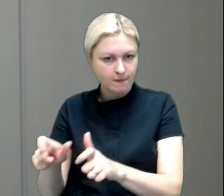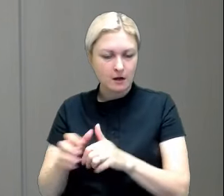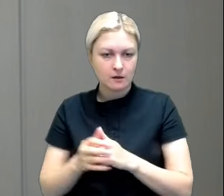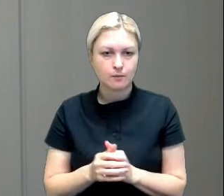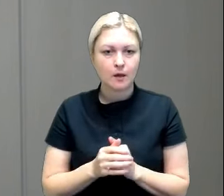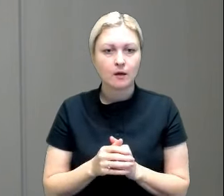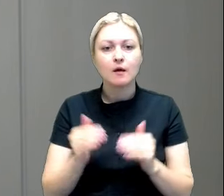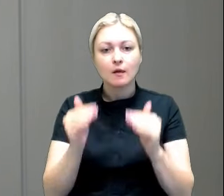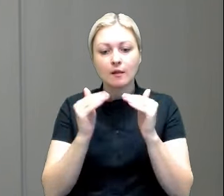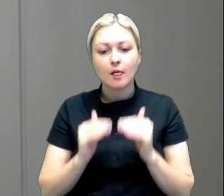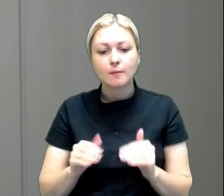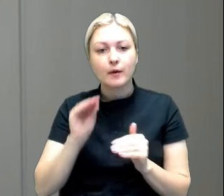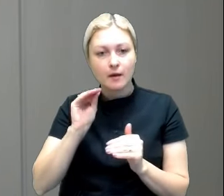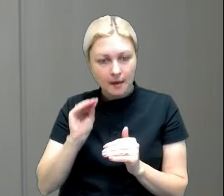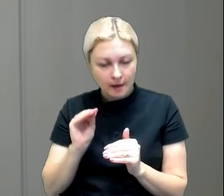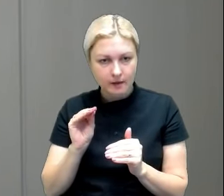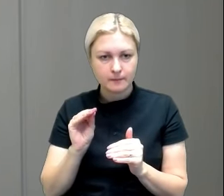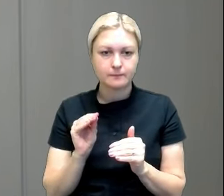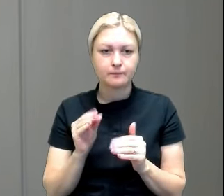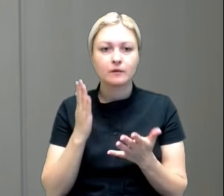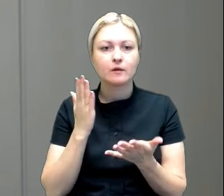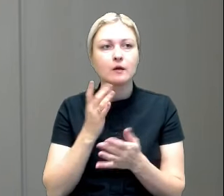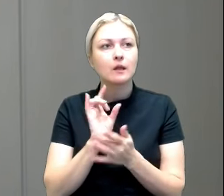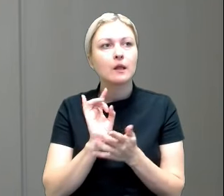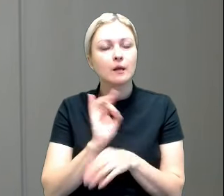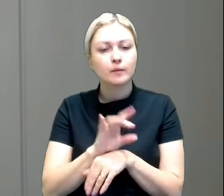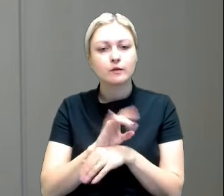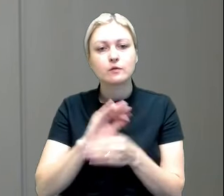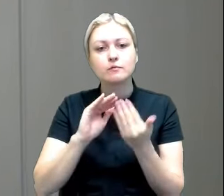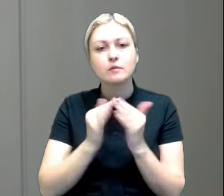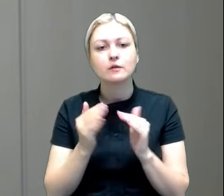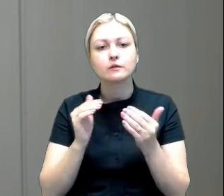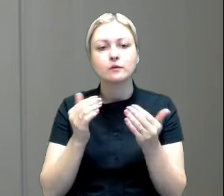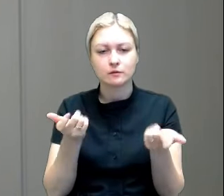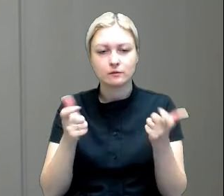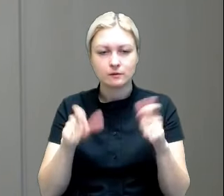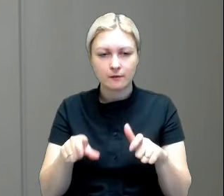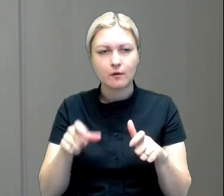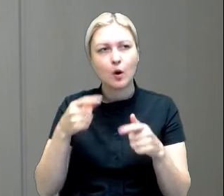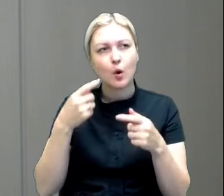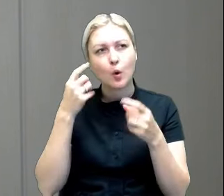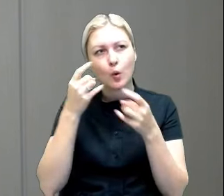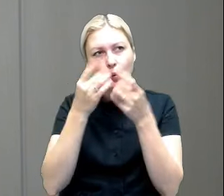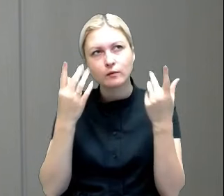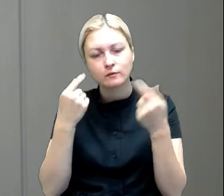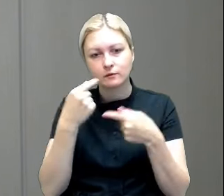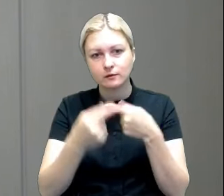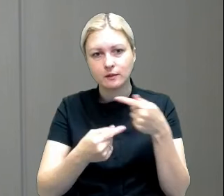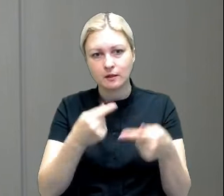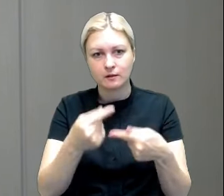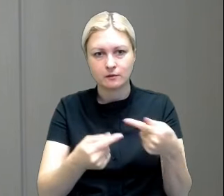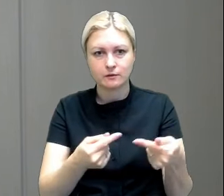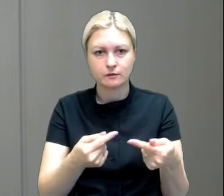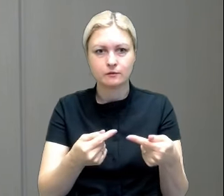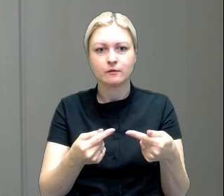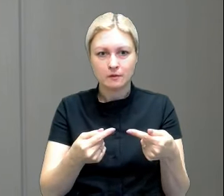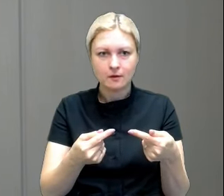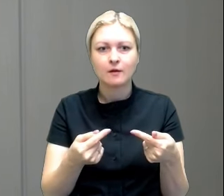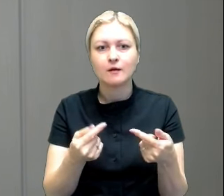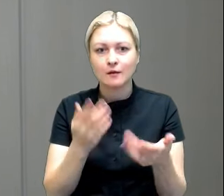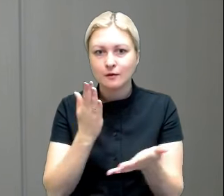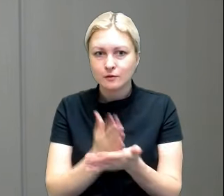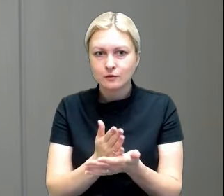planavimo dokumentus konkreči tarnautų klaipėdos miesto savivaldybei bei kultūros paldų departament ap lietuvos respublikos kultūros ministerijos atsakomybės dėl pavesto